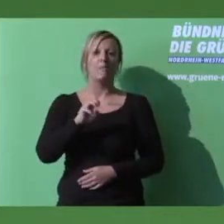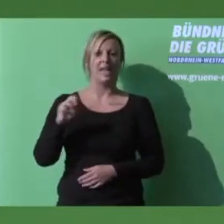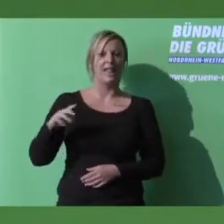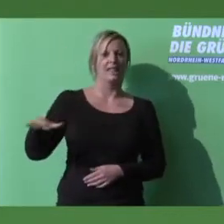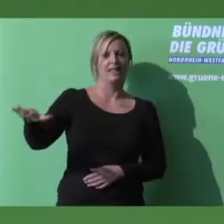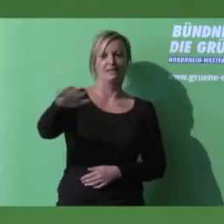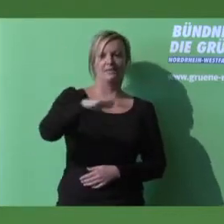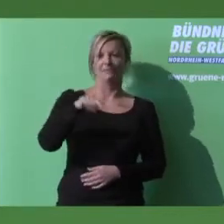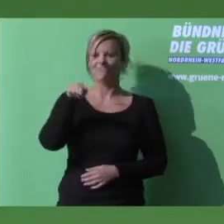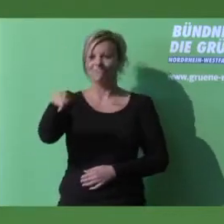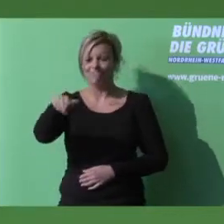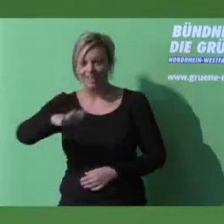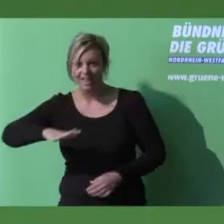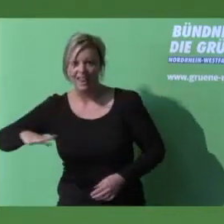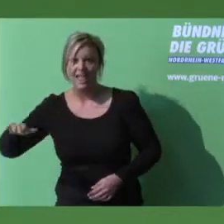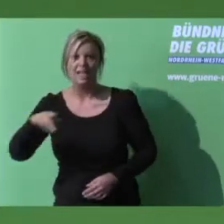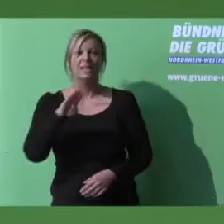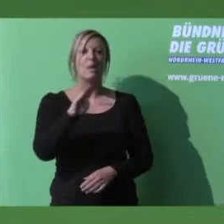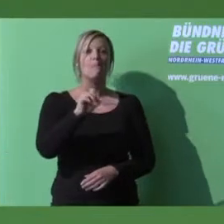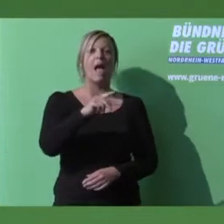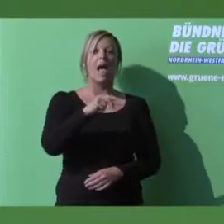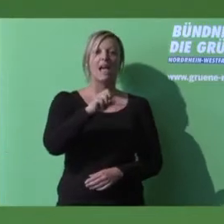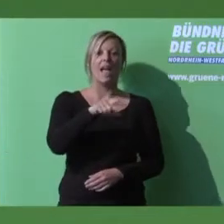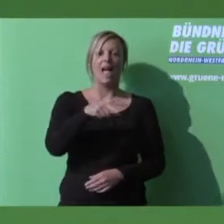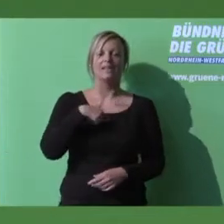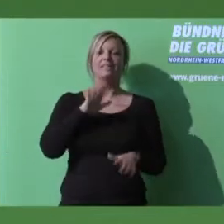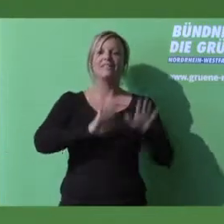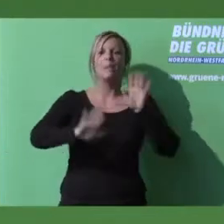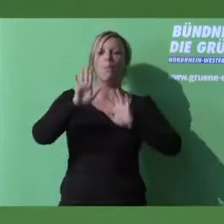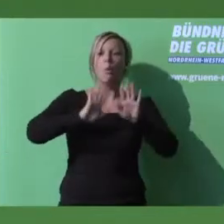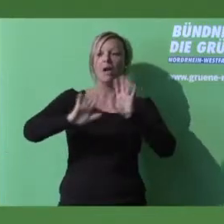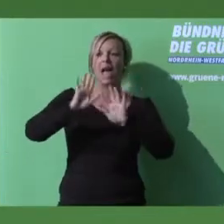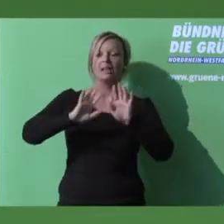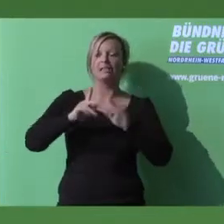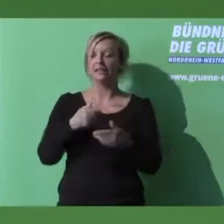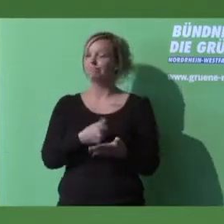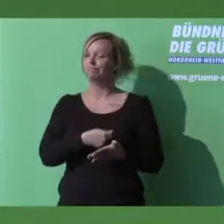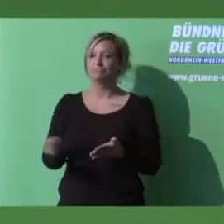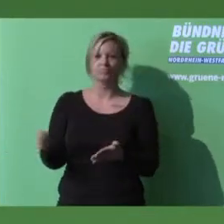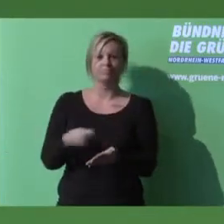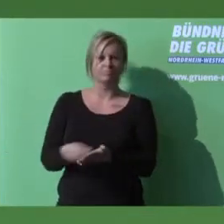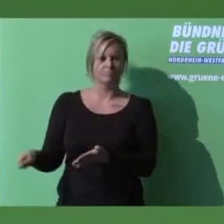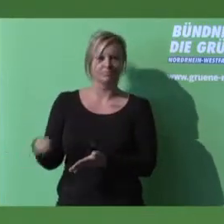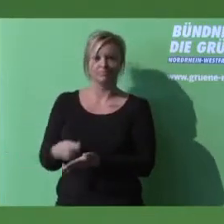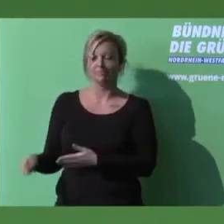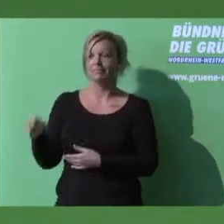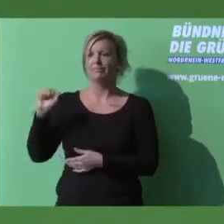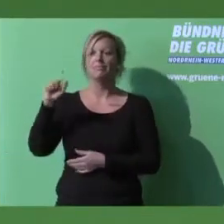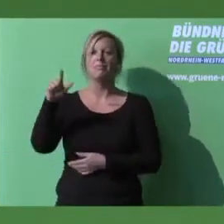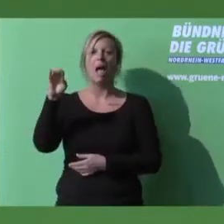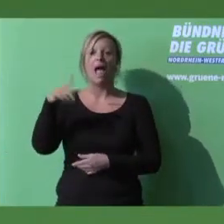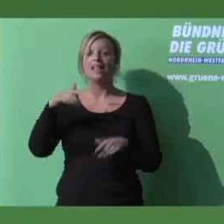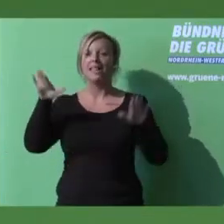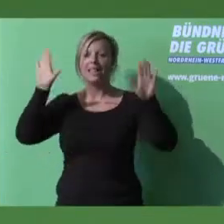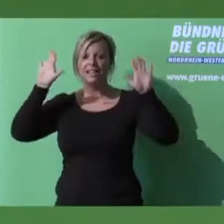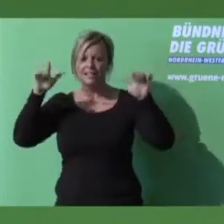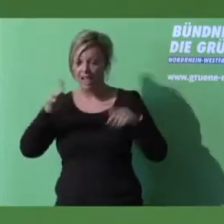Land, was in Bahrain die Demokratie niedergewälzt hat, was in Mali islamistische